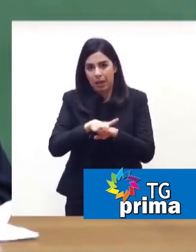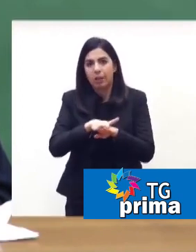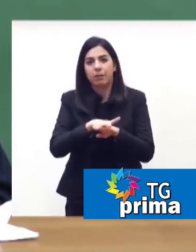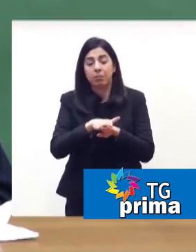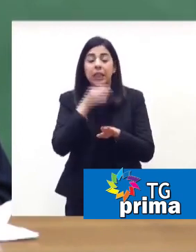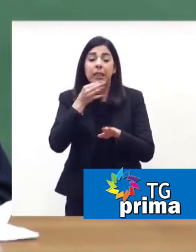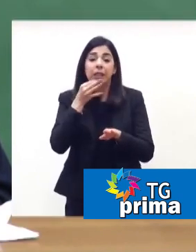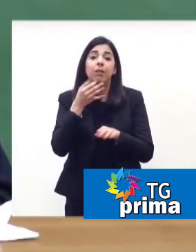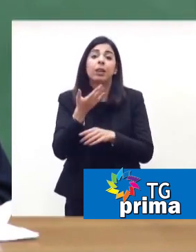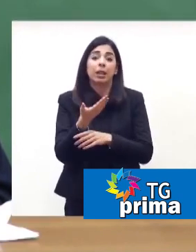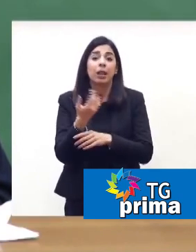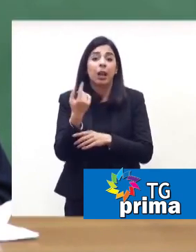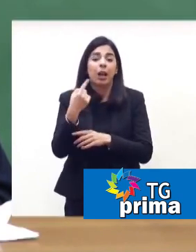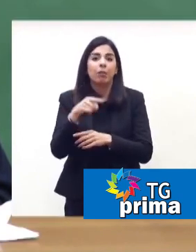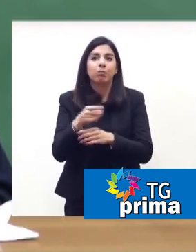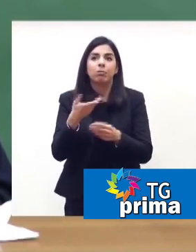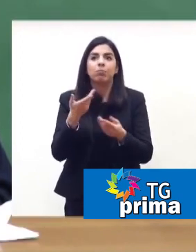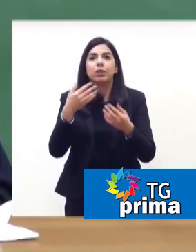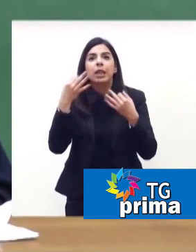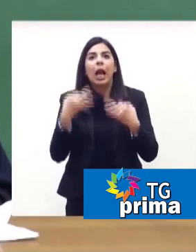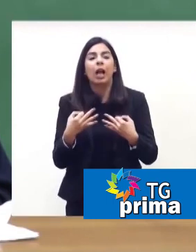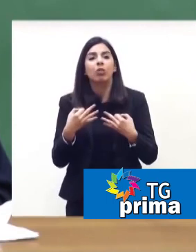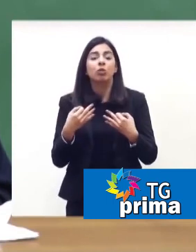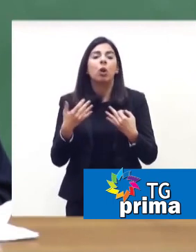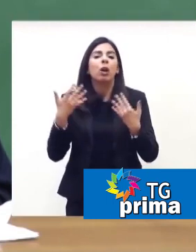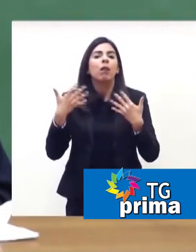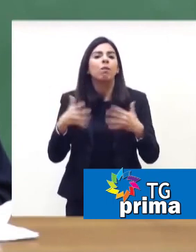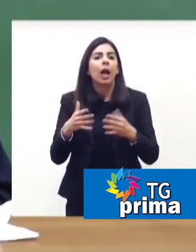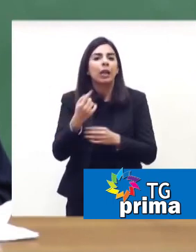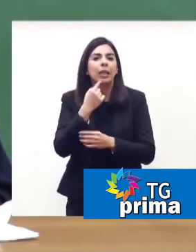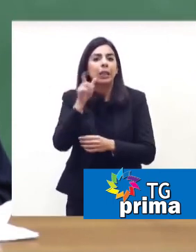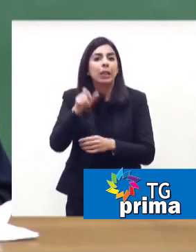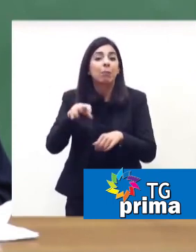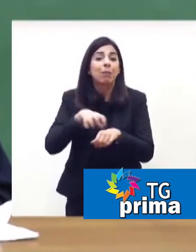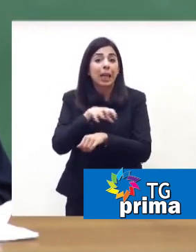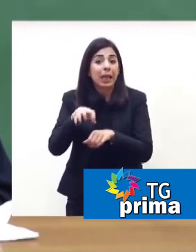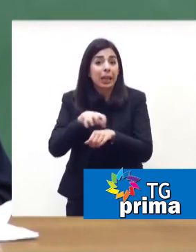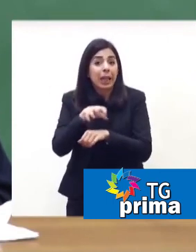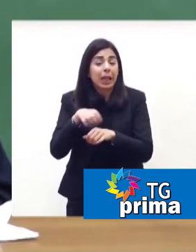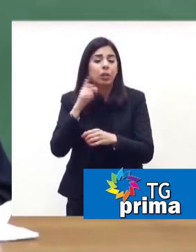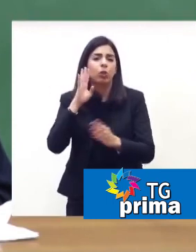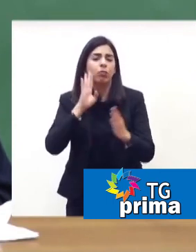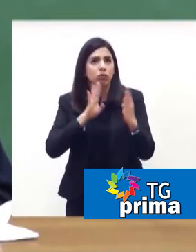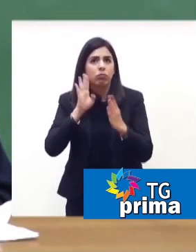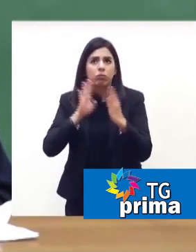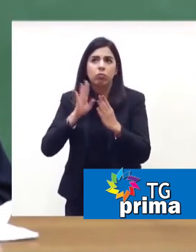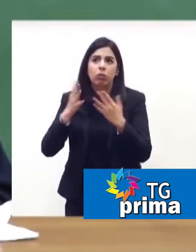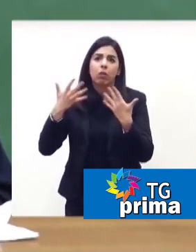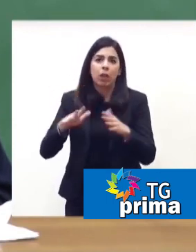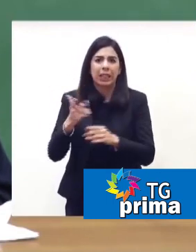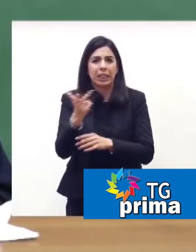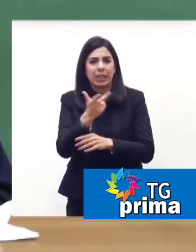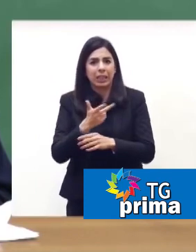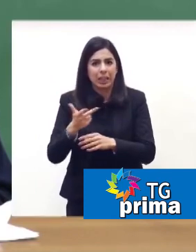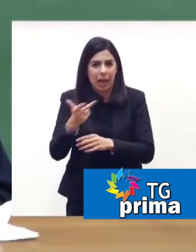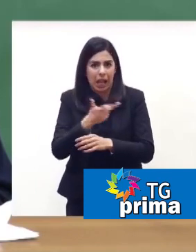fatto decisa dal ministro dopo un confronto che ha coinvolto, oltre a noi tre, anche